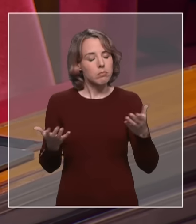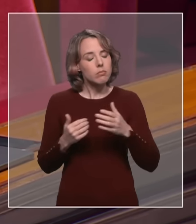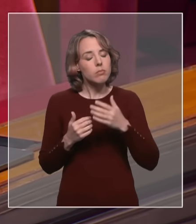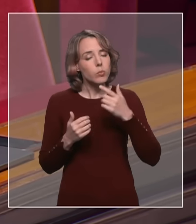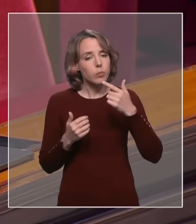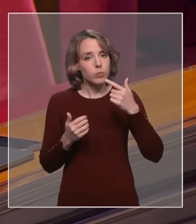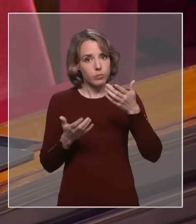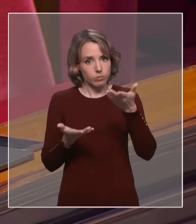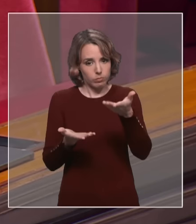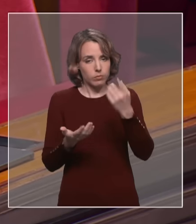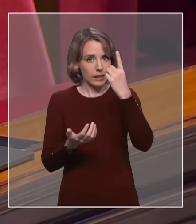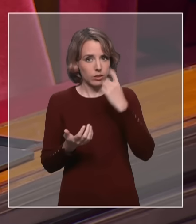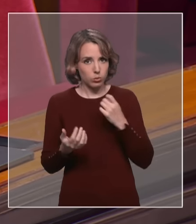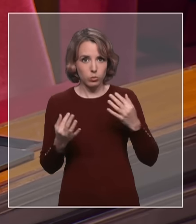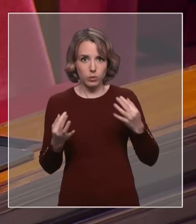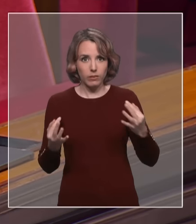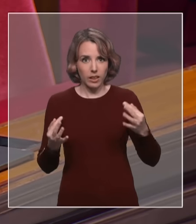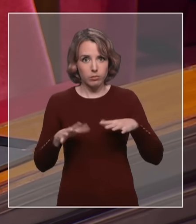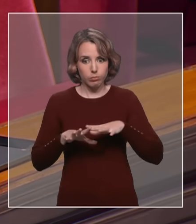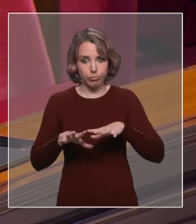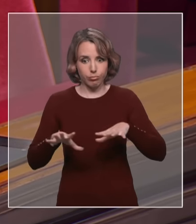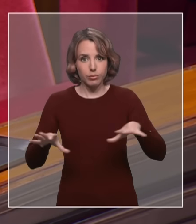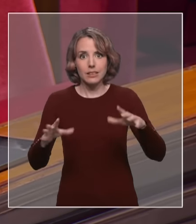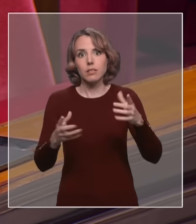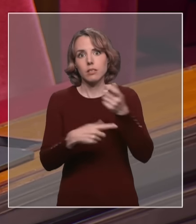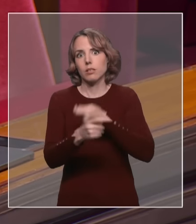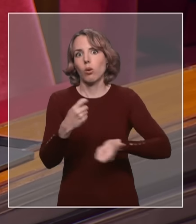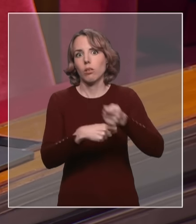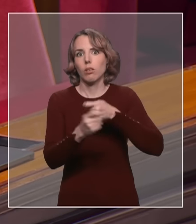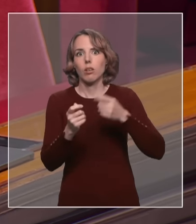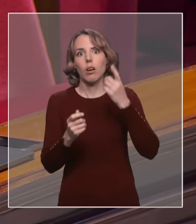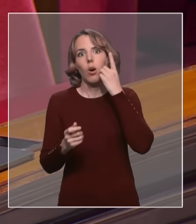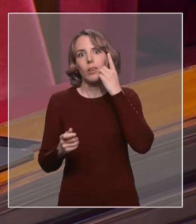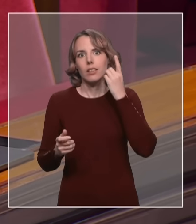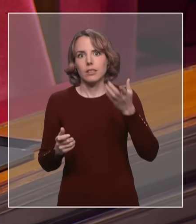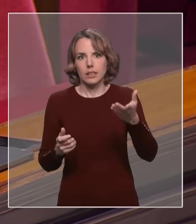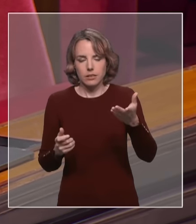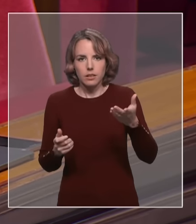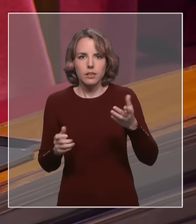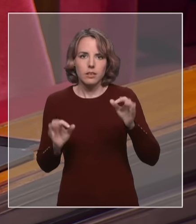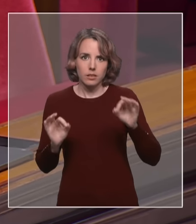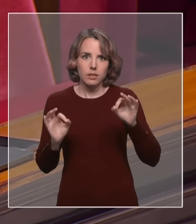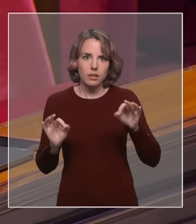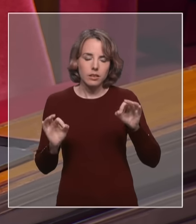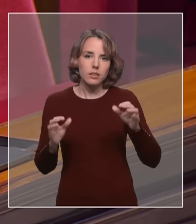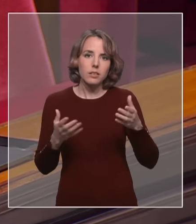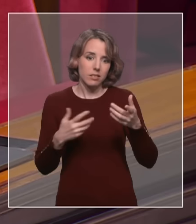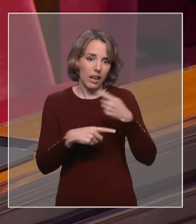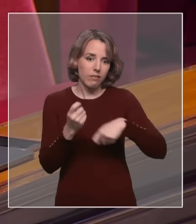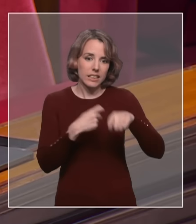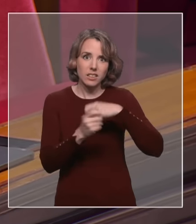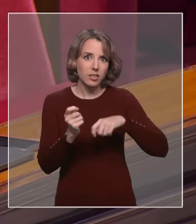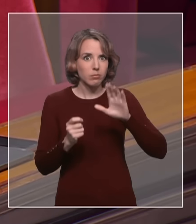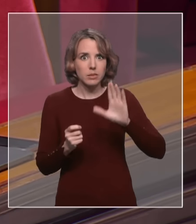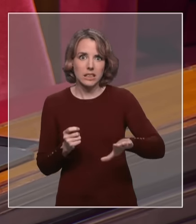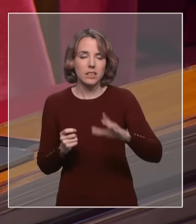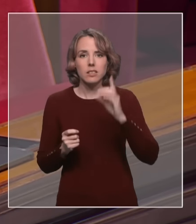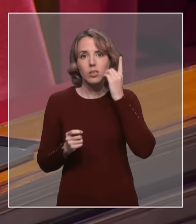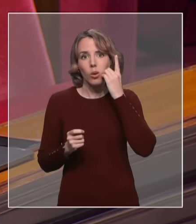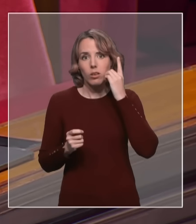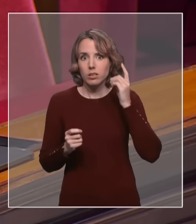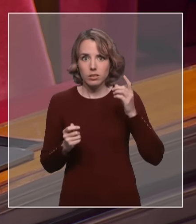phénomène qui se répand dans notre pays et que le ministre de l'Intérieur a qualifié à juste titre de narcotrafic et de cette nécessaire lutte contre